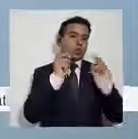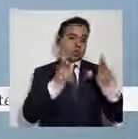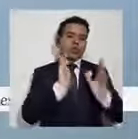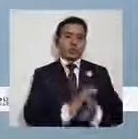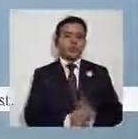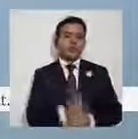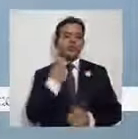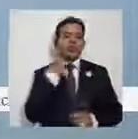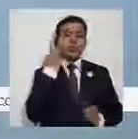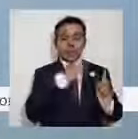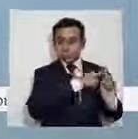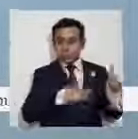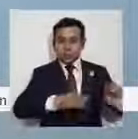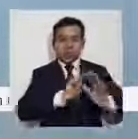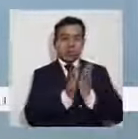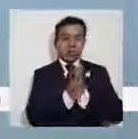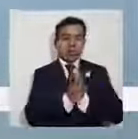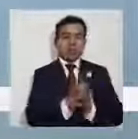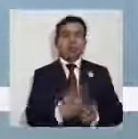2244টি এবং আমরা পরীক্ষা করতে পেরেছি